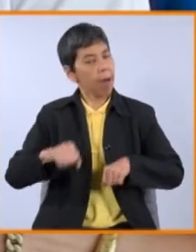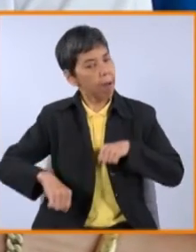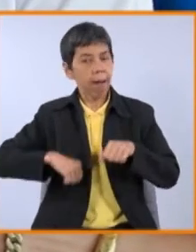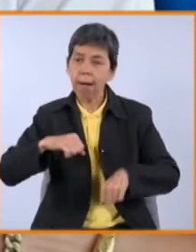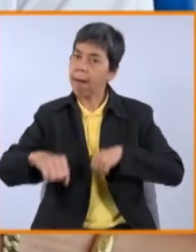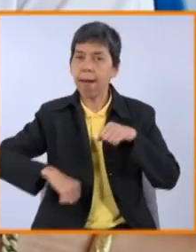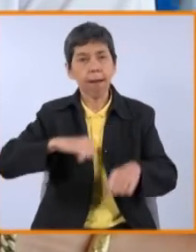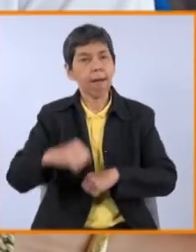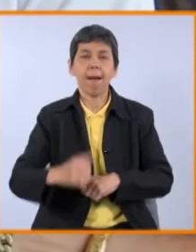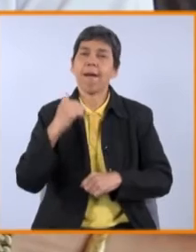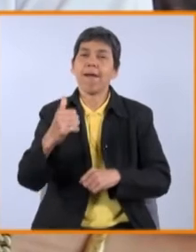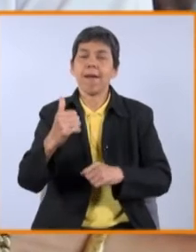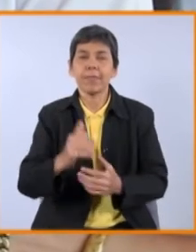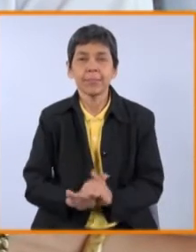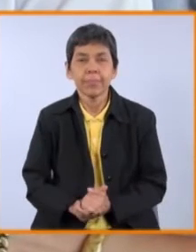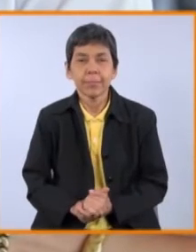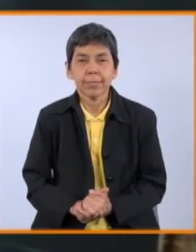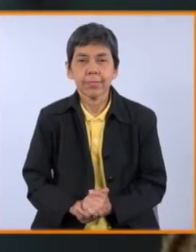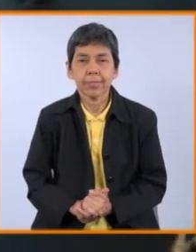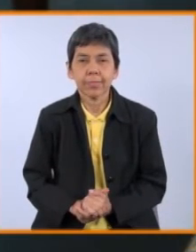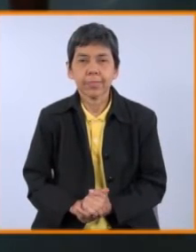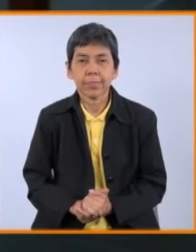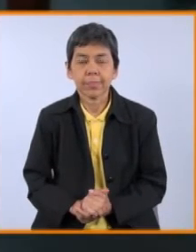งไปปั่นอีก29กิโลเมตรเลยครับ